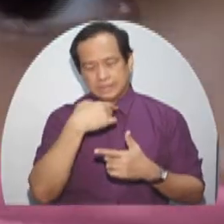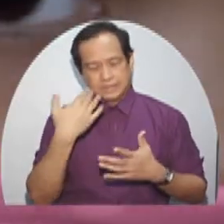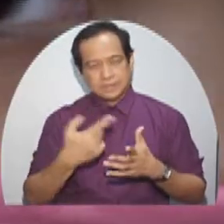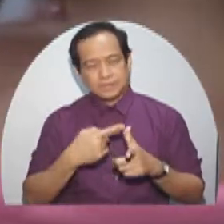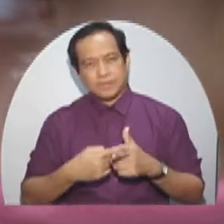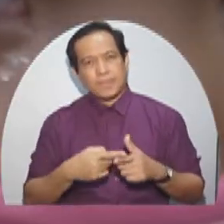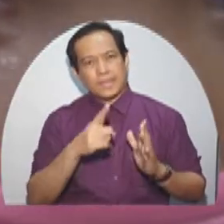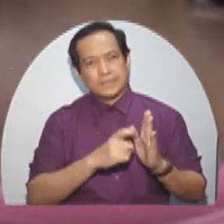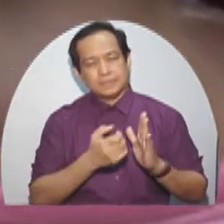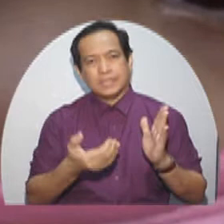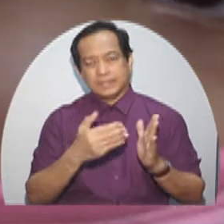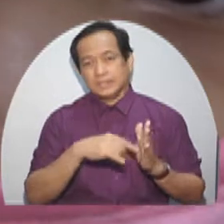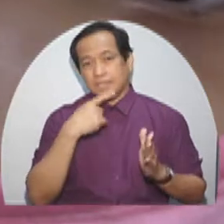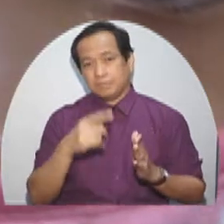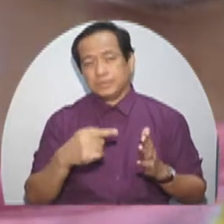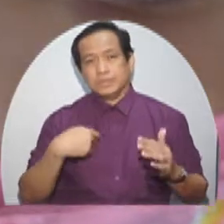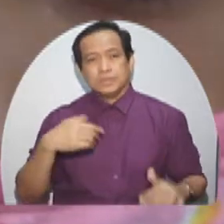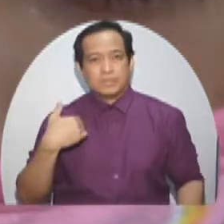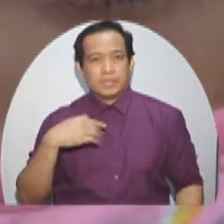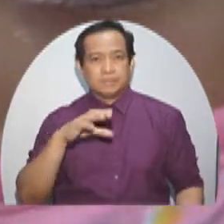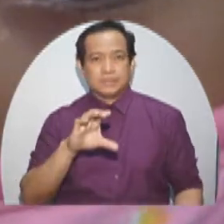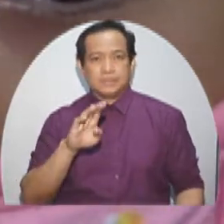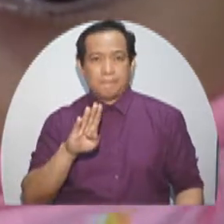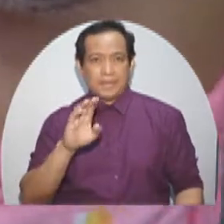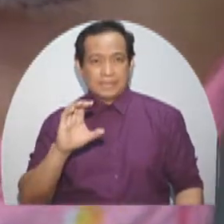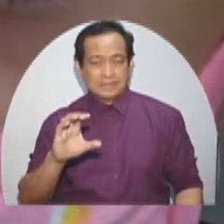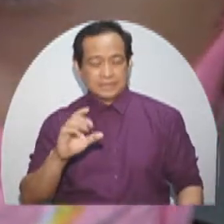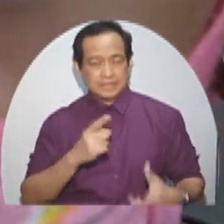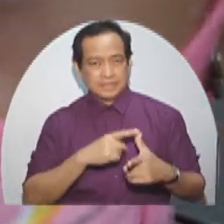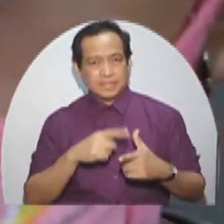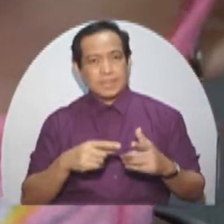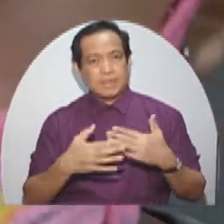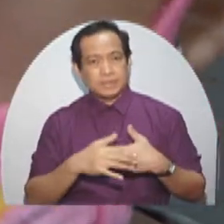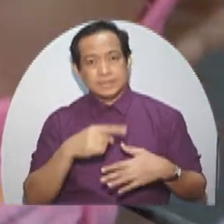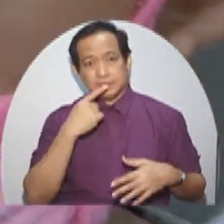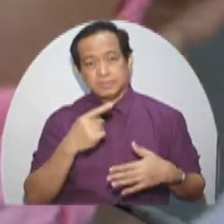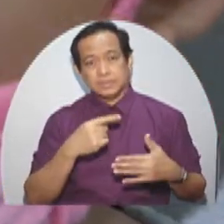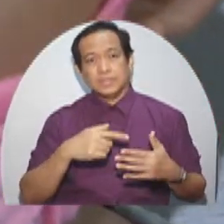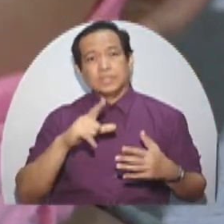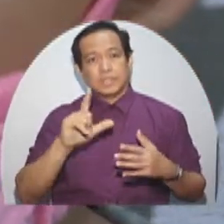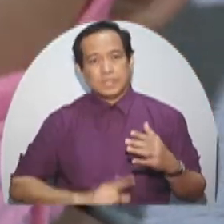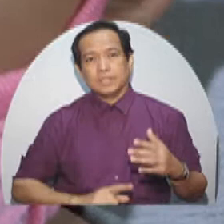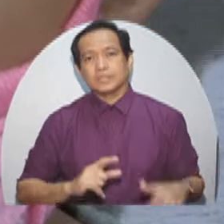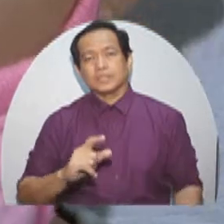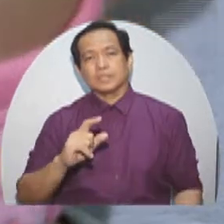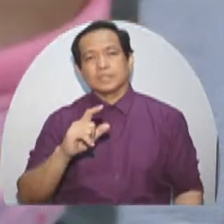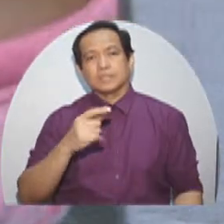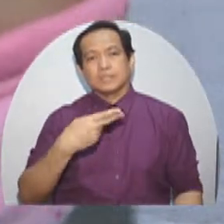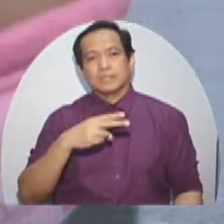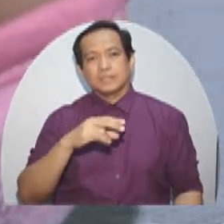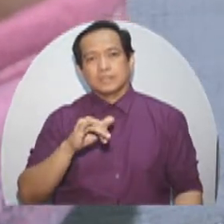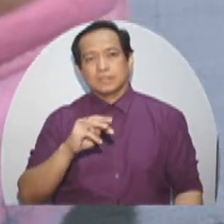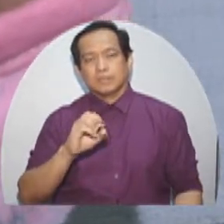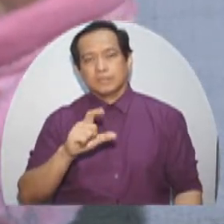sa district. Sabi pa si BC daw namin. Nung pinasibisi po namin, sabi, bumabam na daw yung